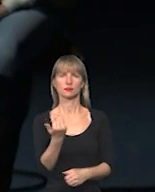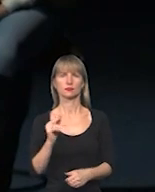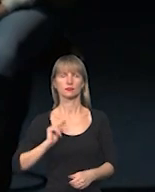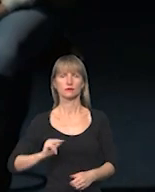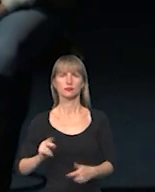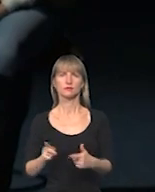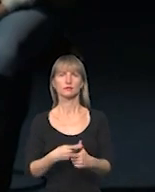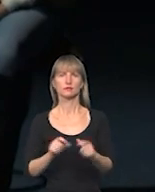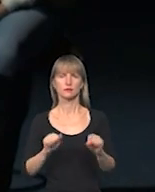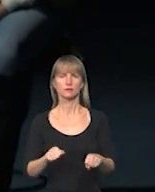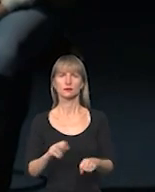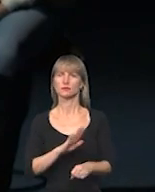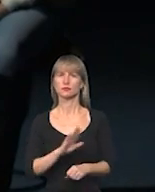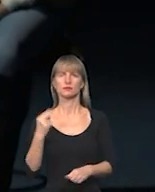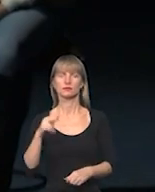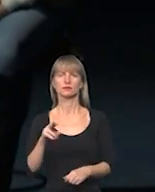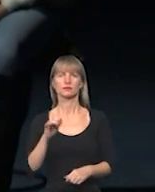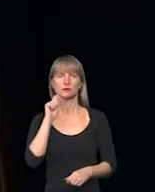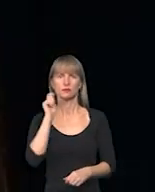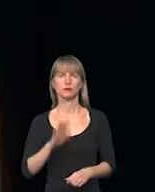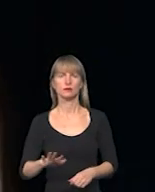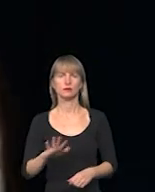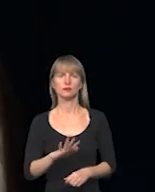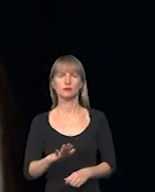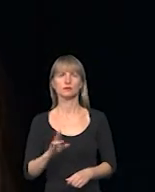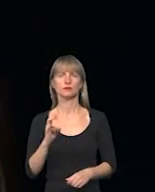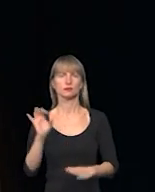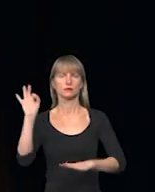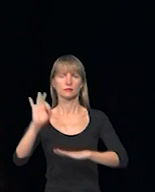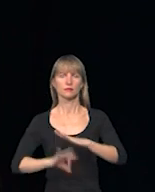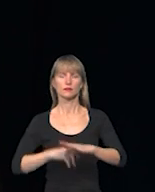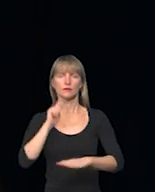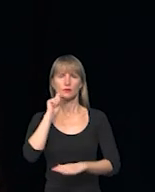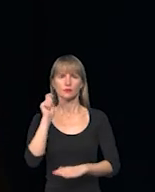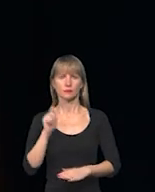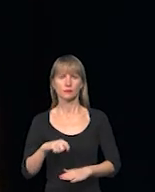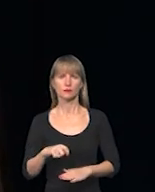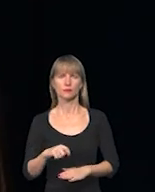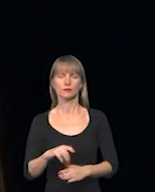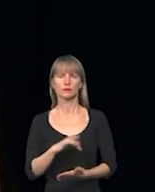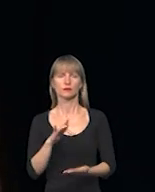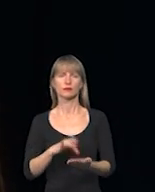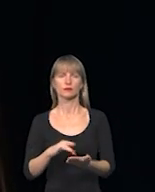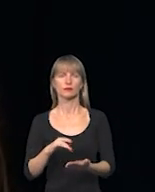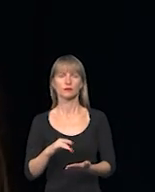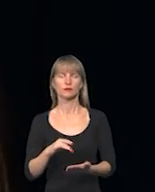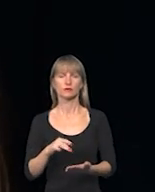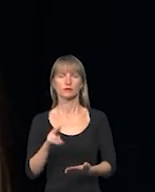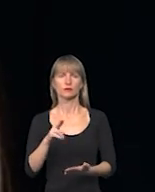Або, можливо, не в Запоріжжі, взагалі по Україні? На Західній Україні в місті Дубно мій